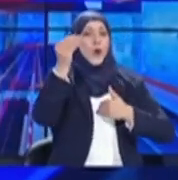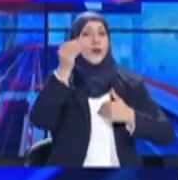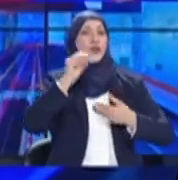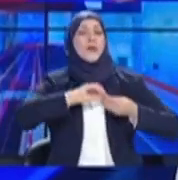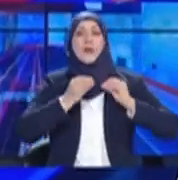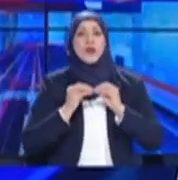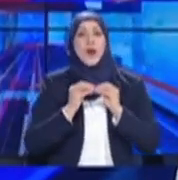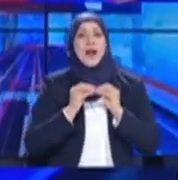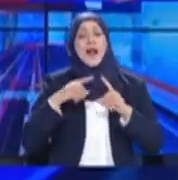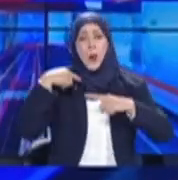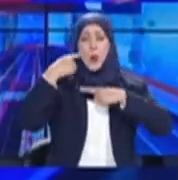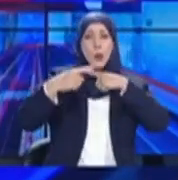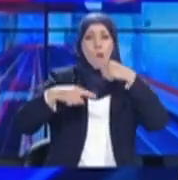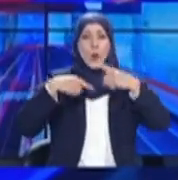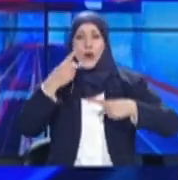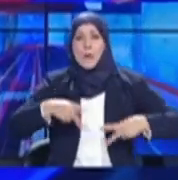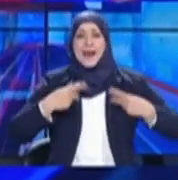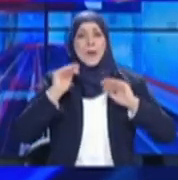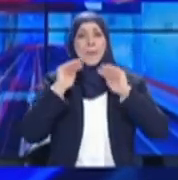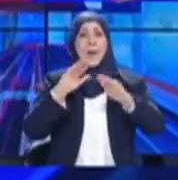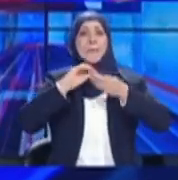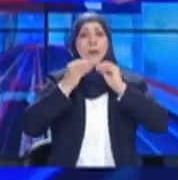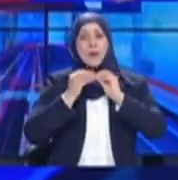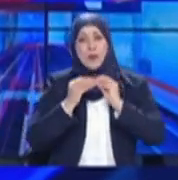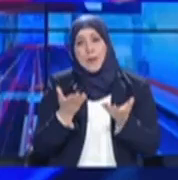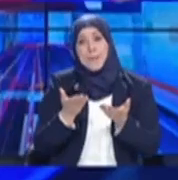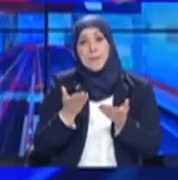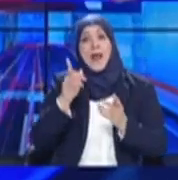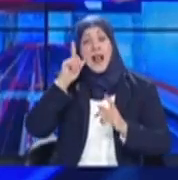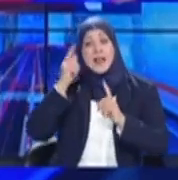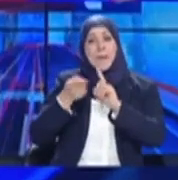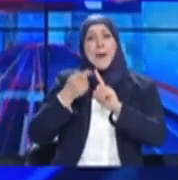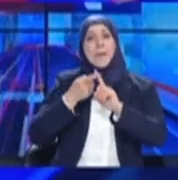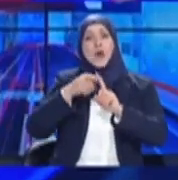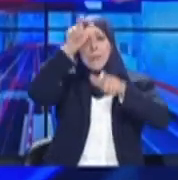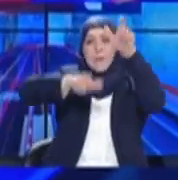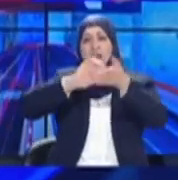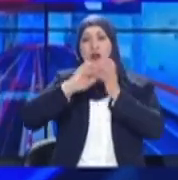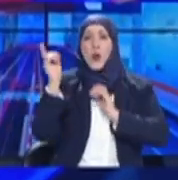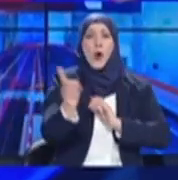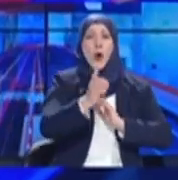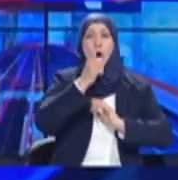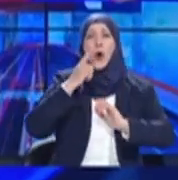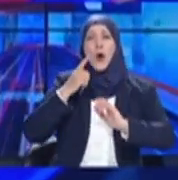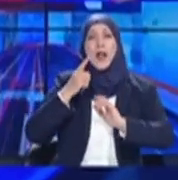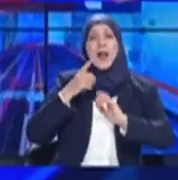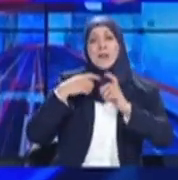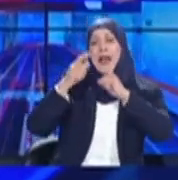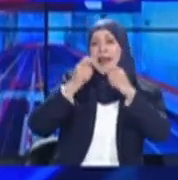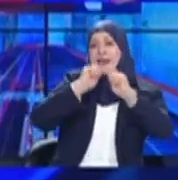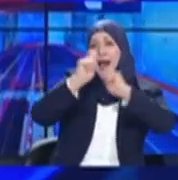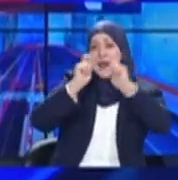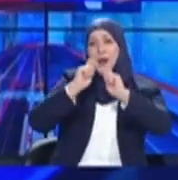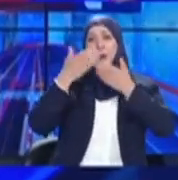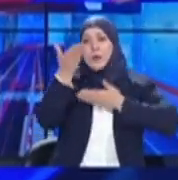يعيشونها يوميا حتى لا تقتلنا هذه الحقيقه نتواصل بالفن باعتبار انه الفن ياتي